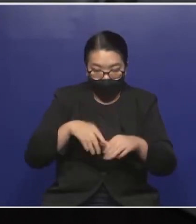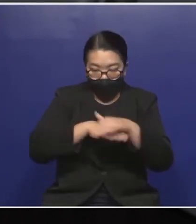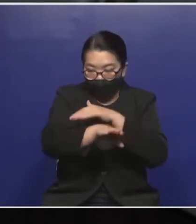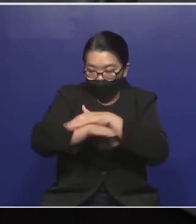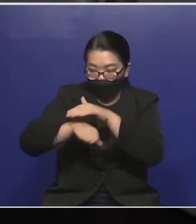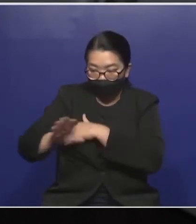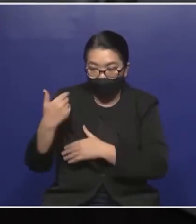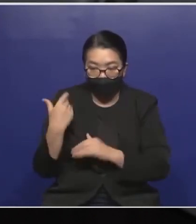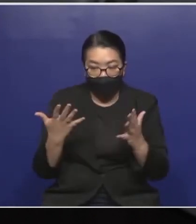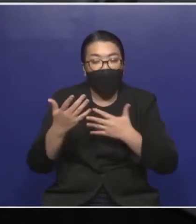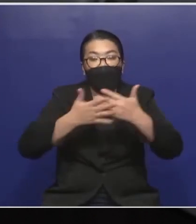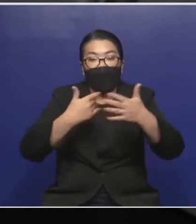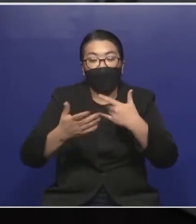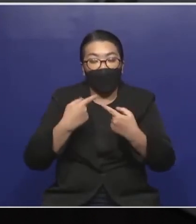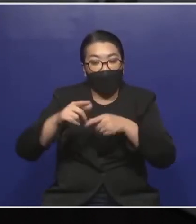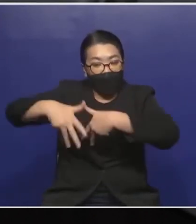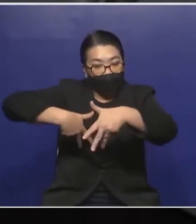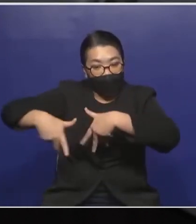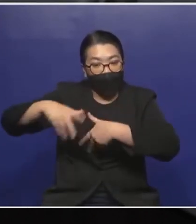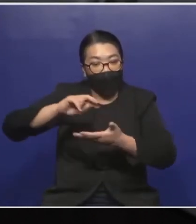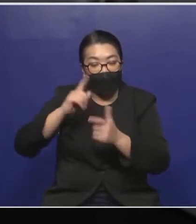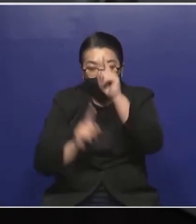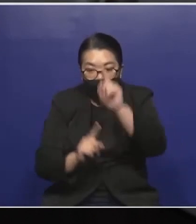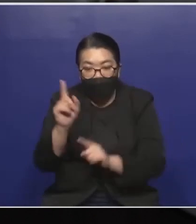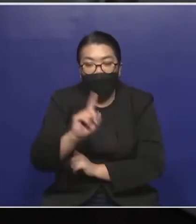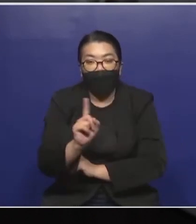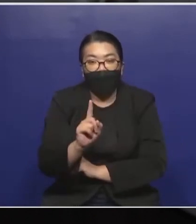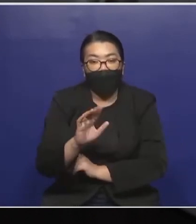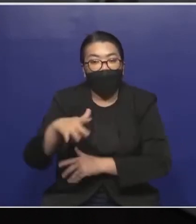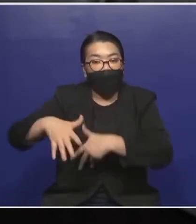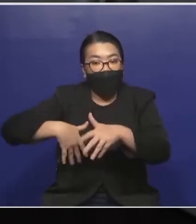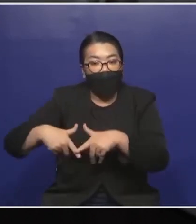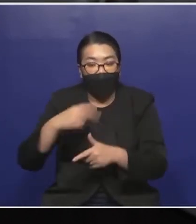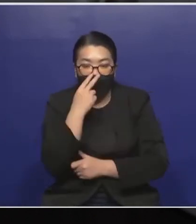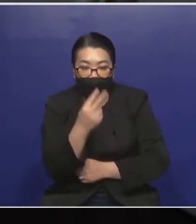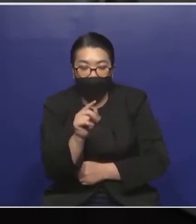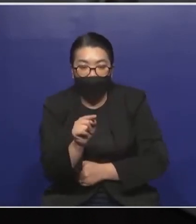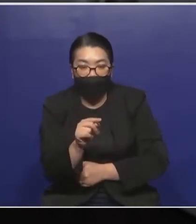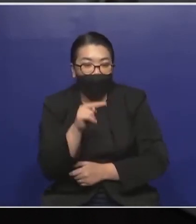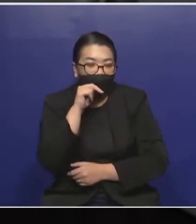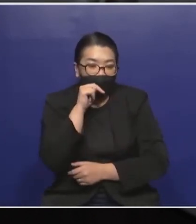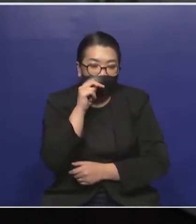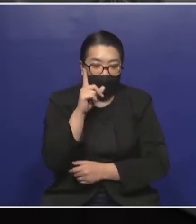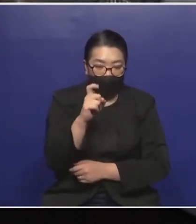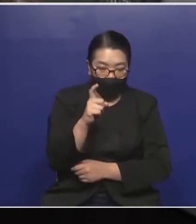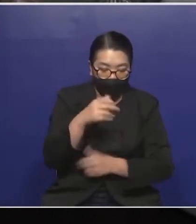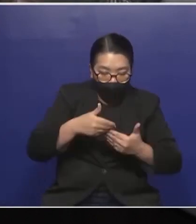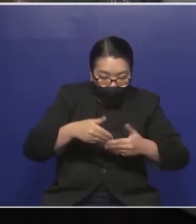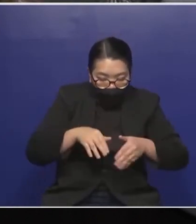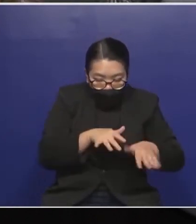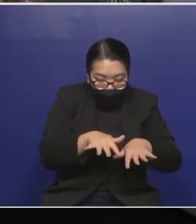someoneตัชวเขาคืออะไรแก่ง่าย ครับแค่เค้าไม่เห็นว่าน้มเสียถกปลอยลงคอง